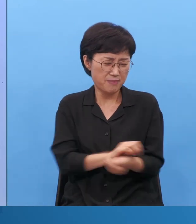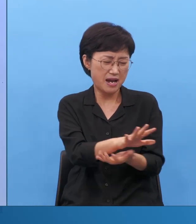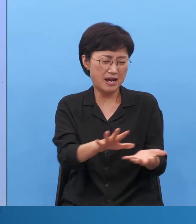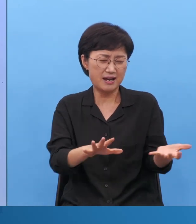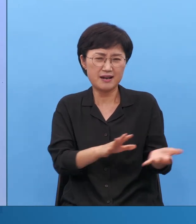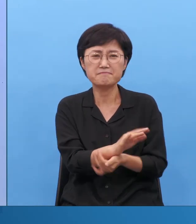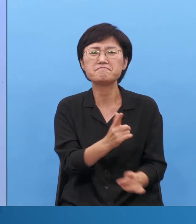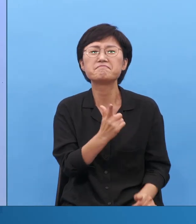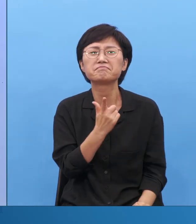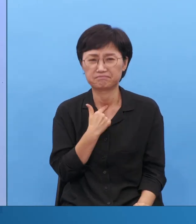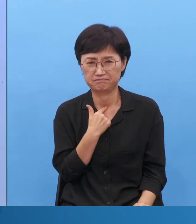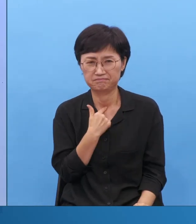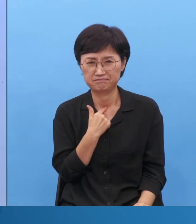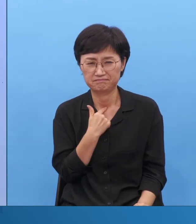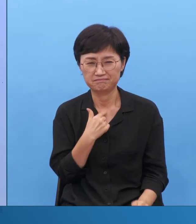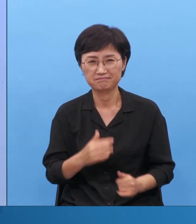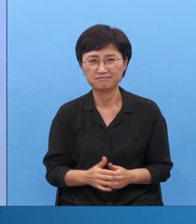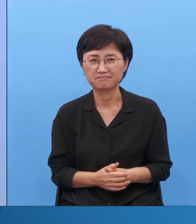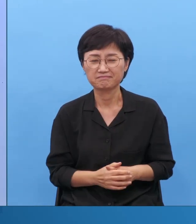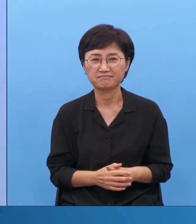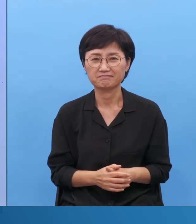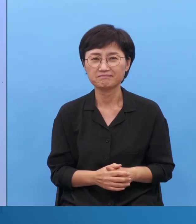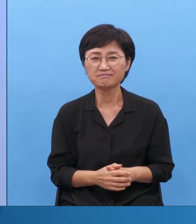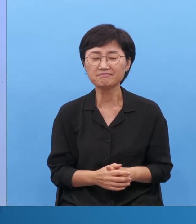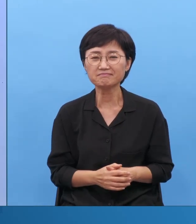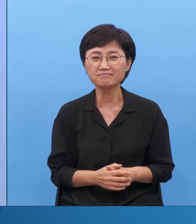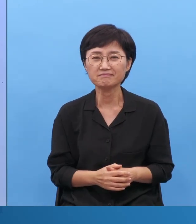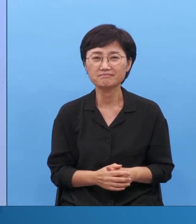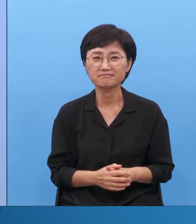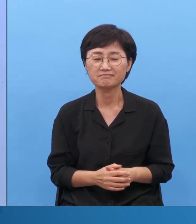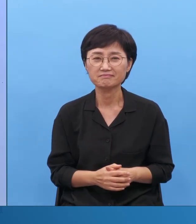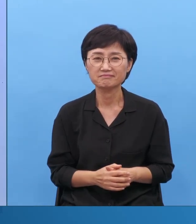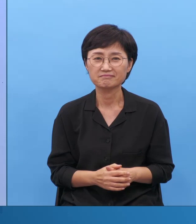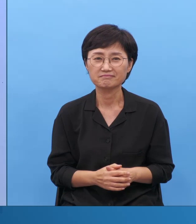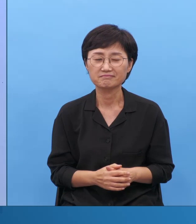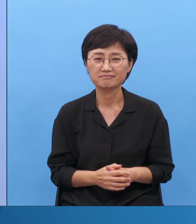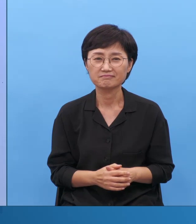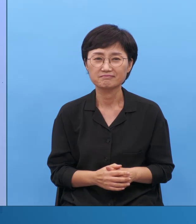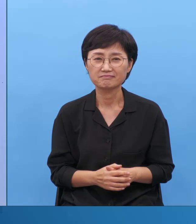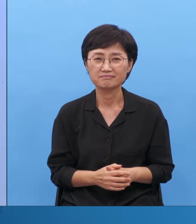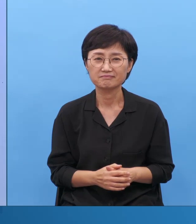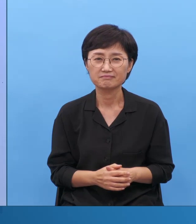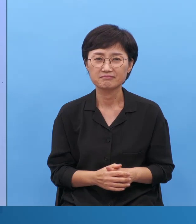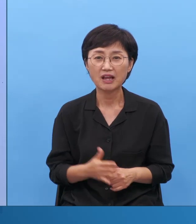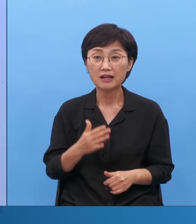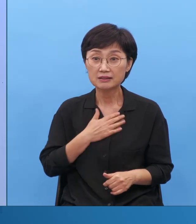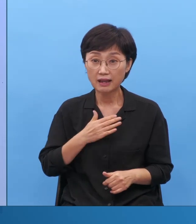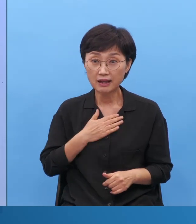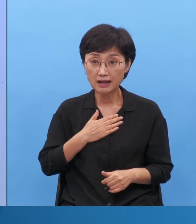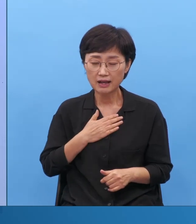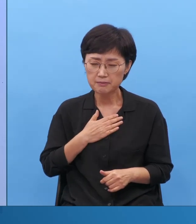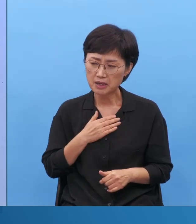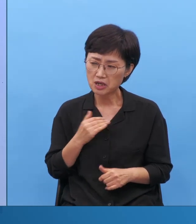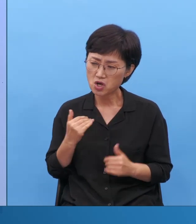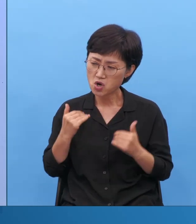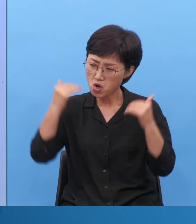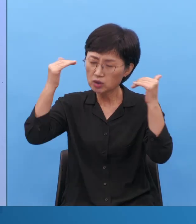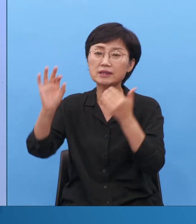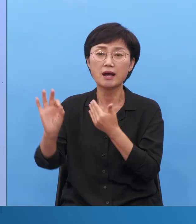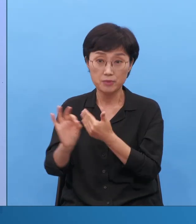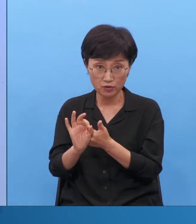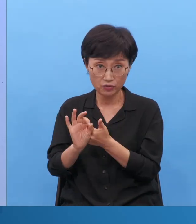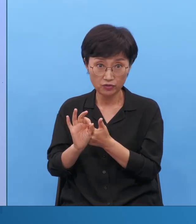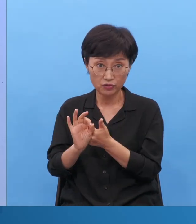was giving a sermon, he rose up and threw his mat at the assistant pastor. 내가 조금만 나이가 있었더라면 내 성격에